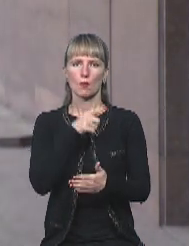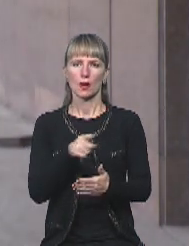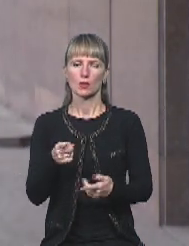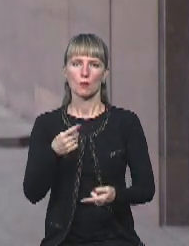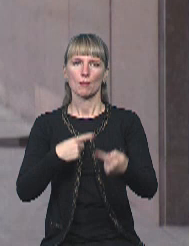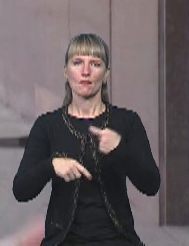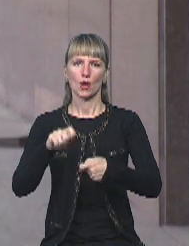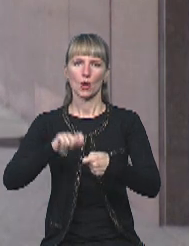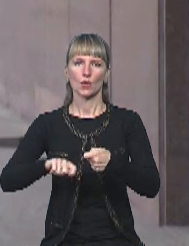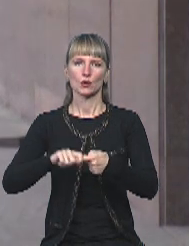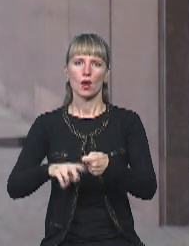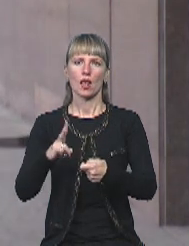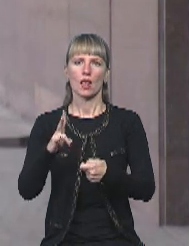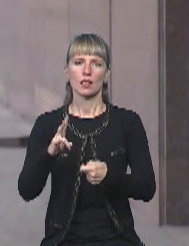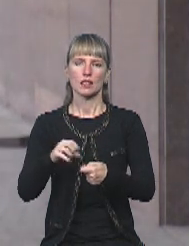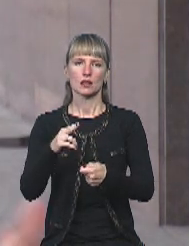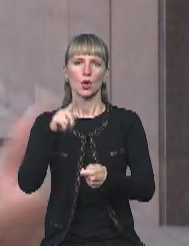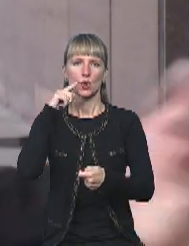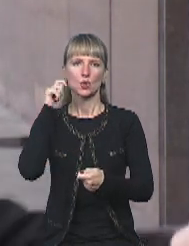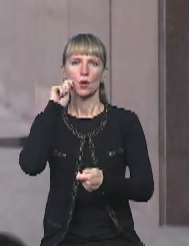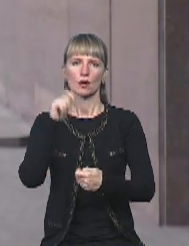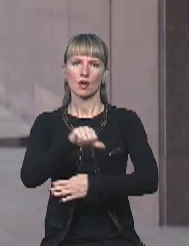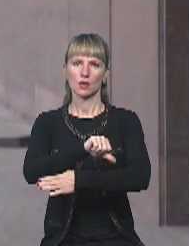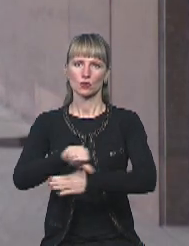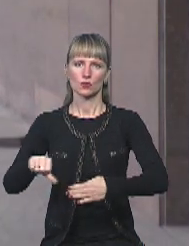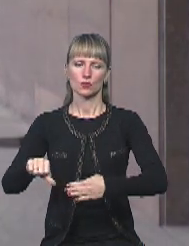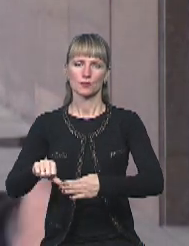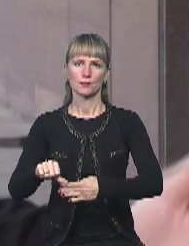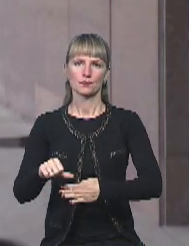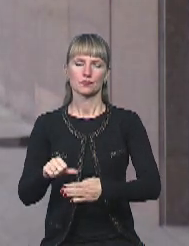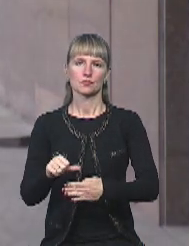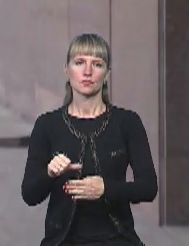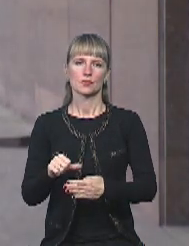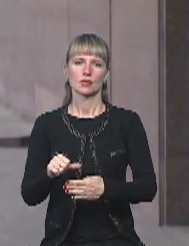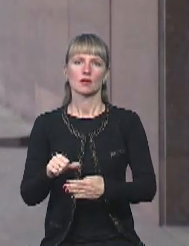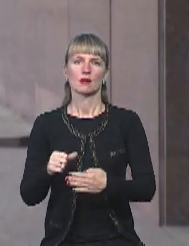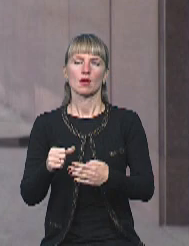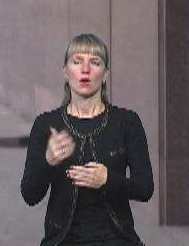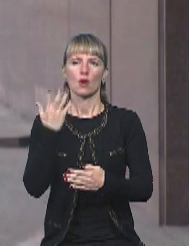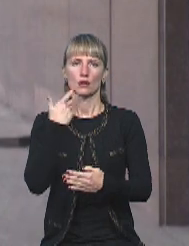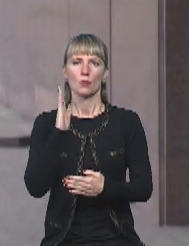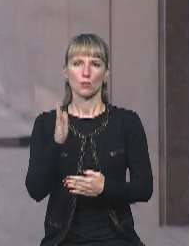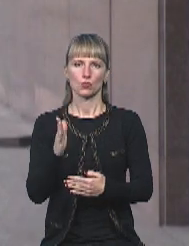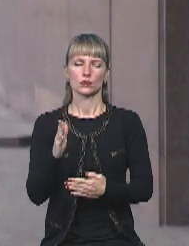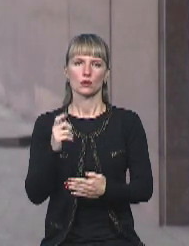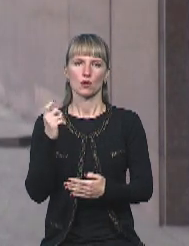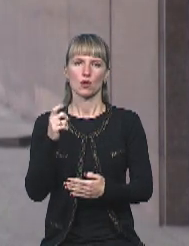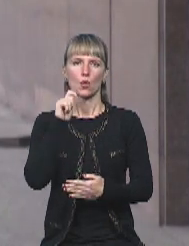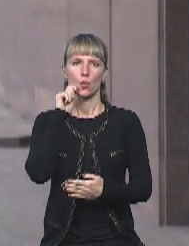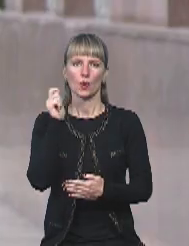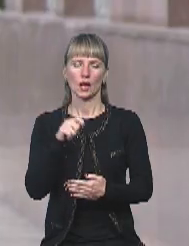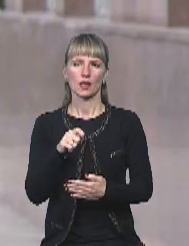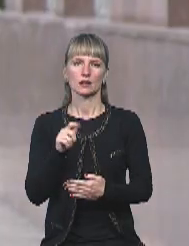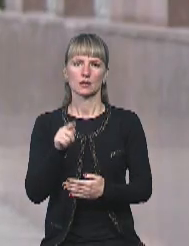повернення контролю над російсько-українським кордоном, повернення контролю Україні. Ми проти амністії